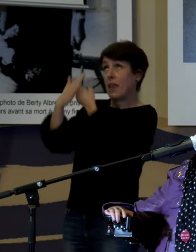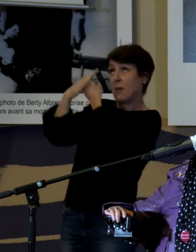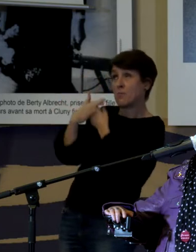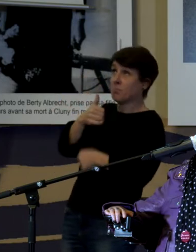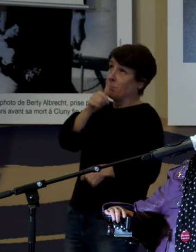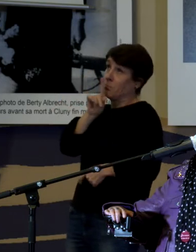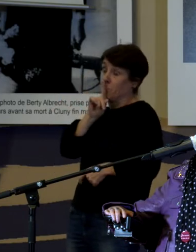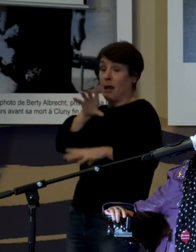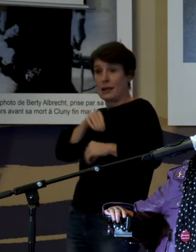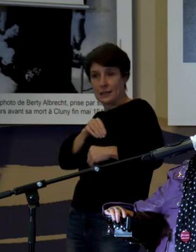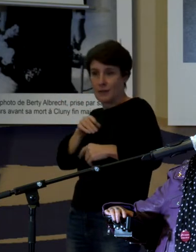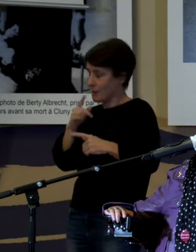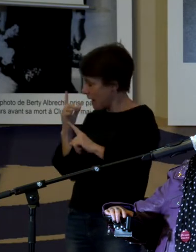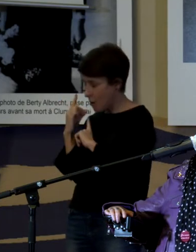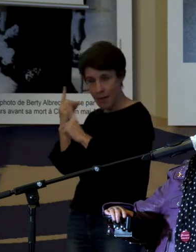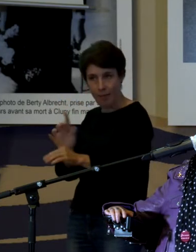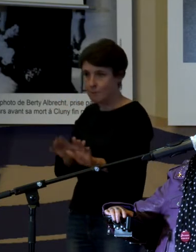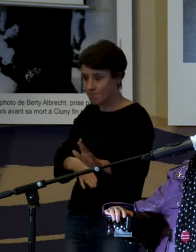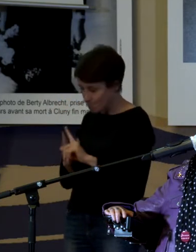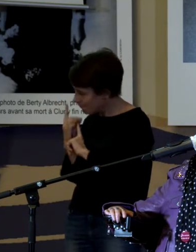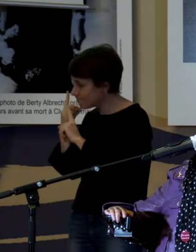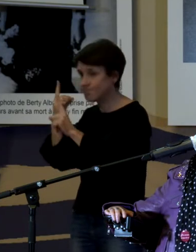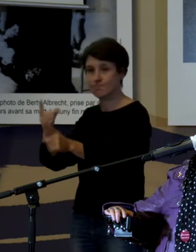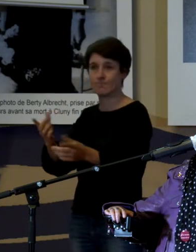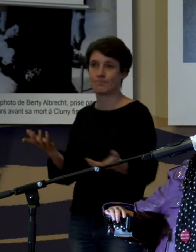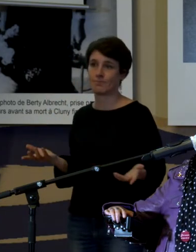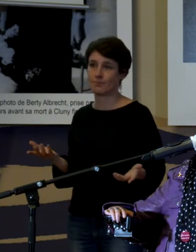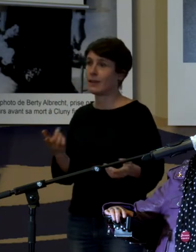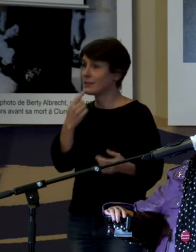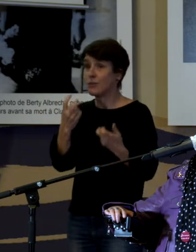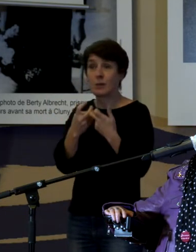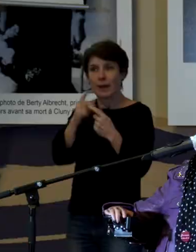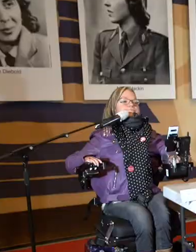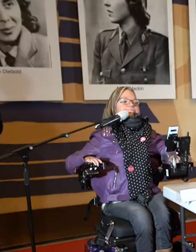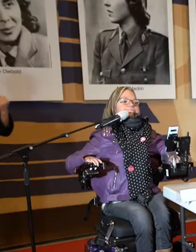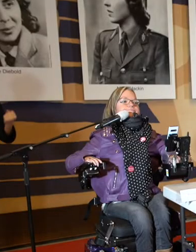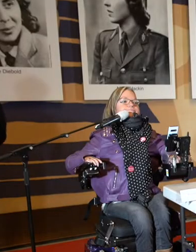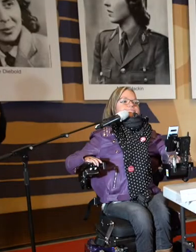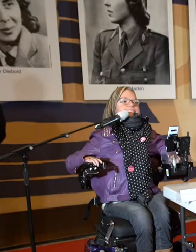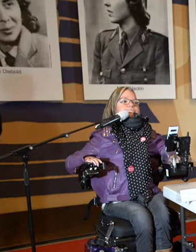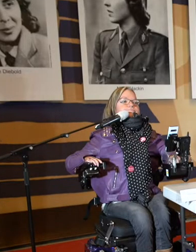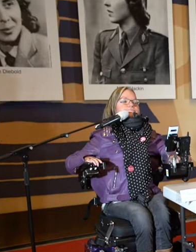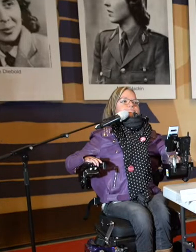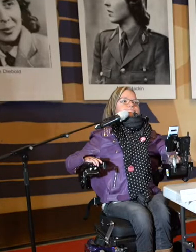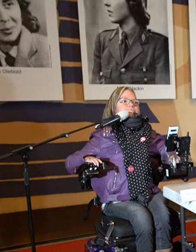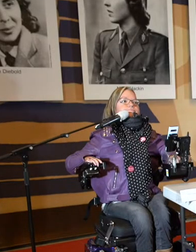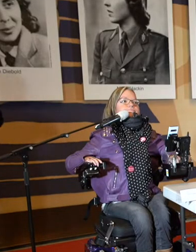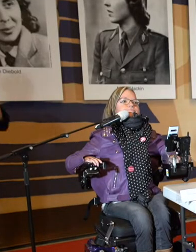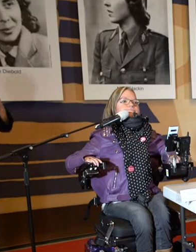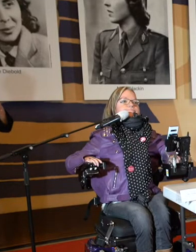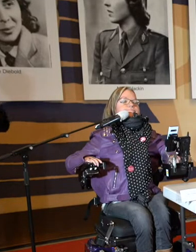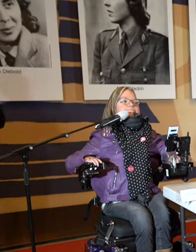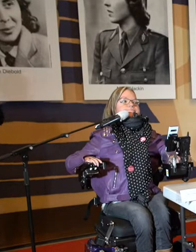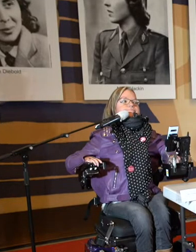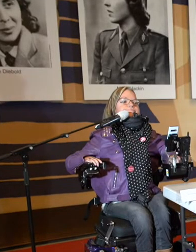et une grande circularité. Vous voyez, c'est pas seulement les discours de la publicité, c'est pas seulement les discours politiques, mais c'est aussi